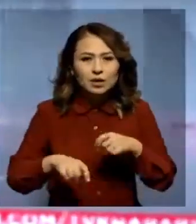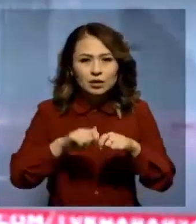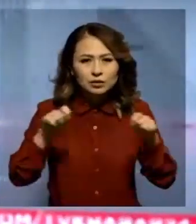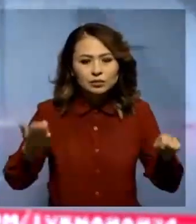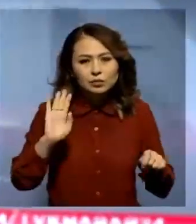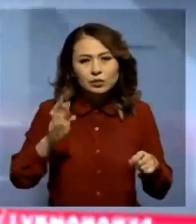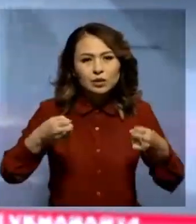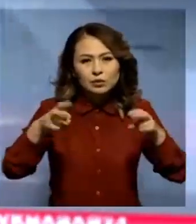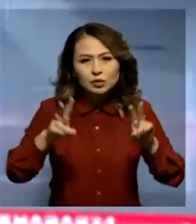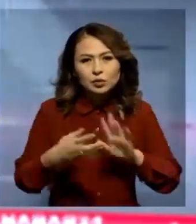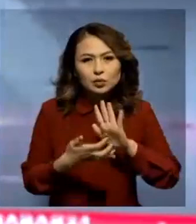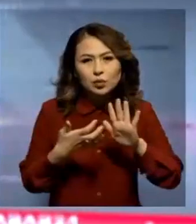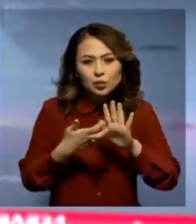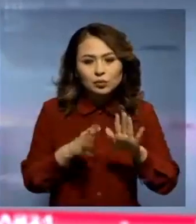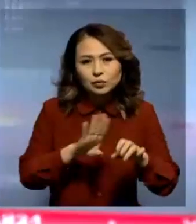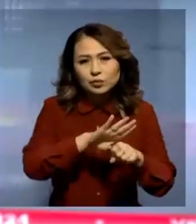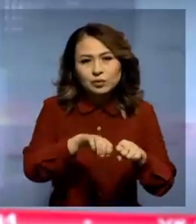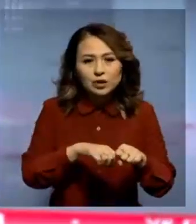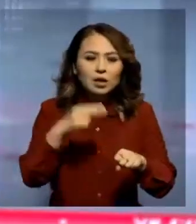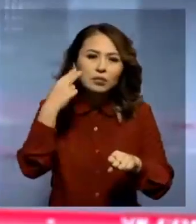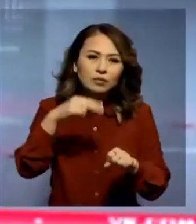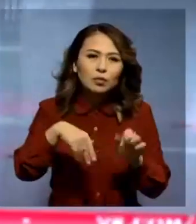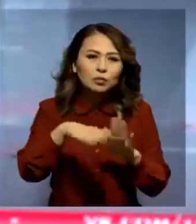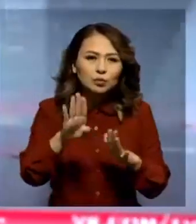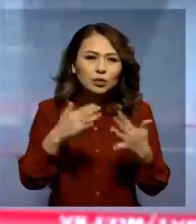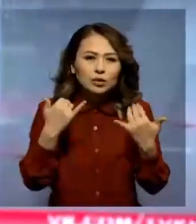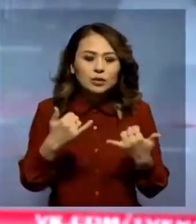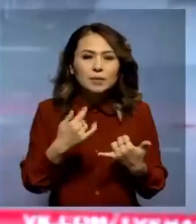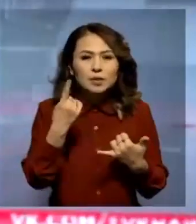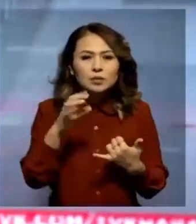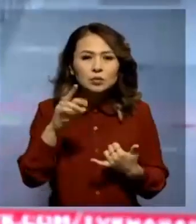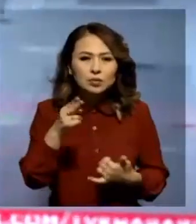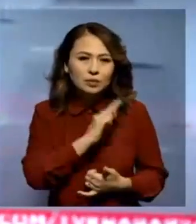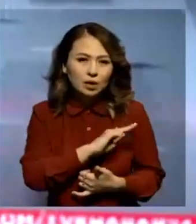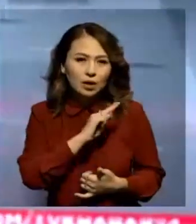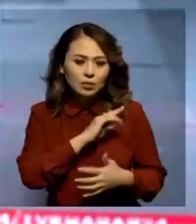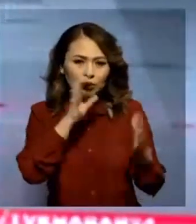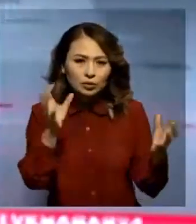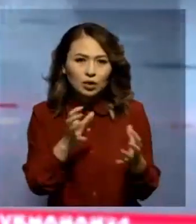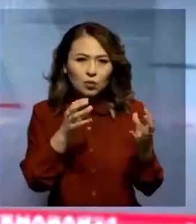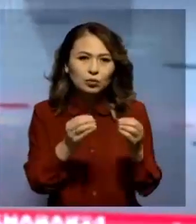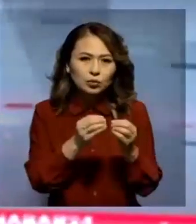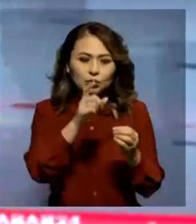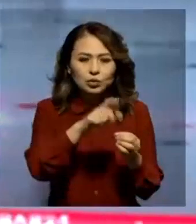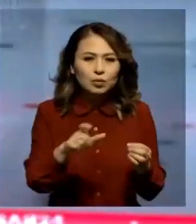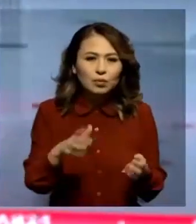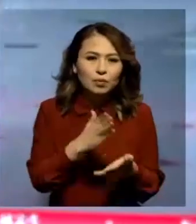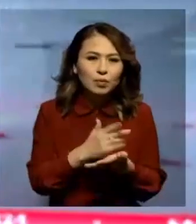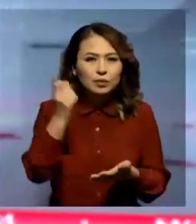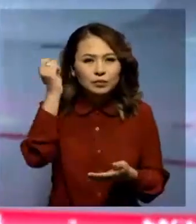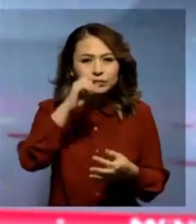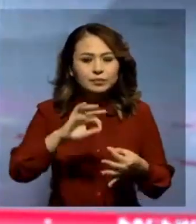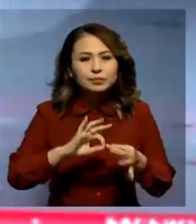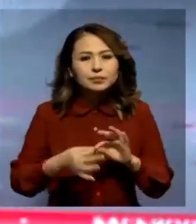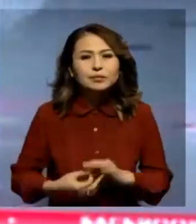Осылайша маман тапшылығы жойылып, қызмет көрсету сапасы жақсарады. Бүгінде шаһардағы бір әлеуметтік қызметкердің қамқорлығында 10 тұрғын бар. Тақырыпты